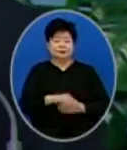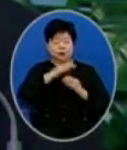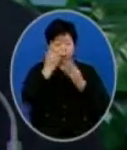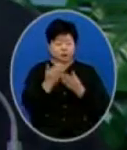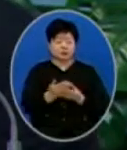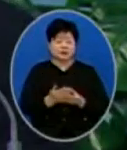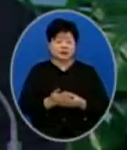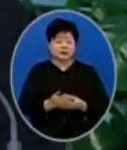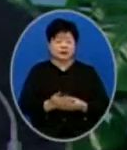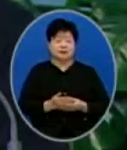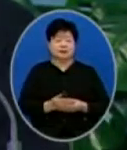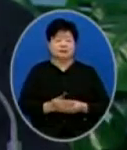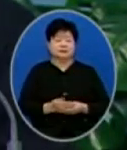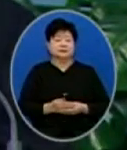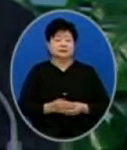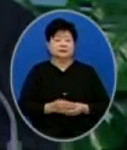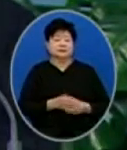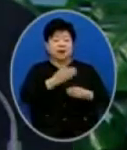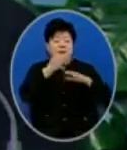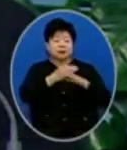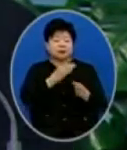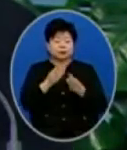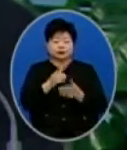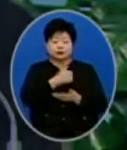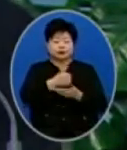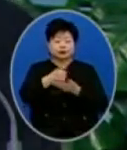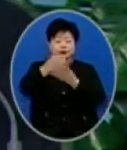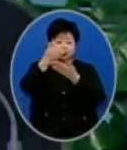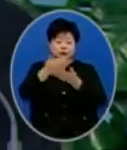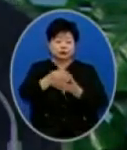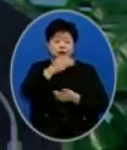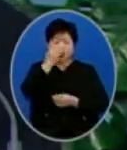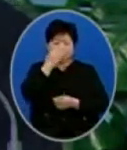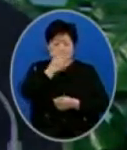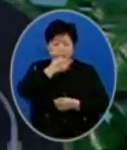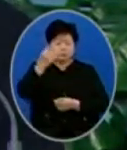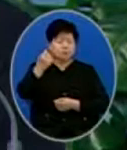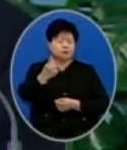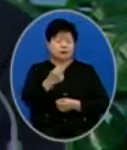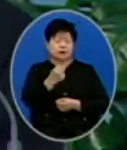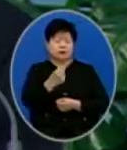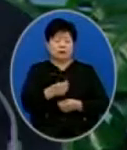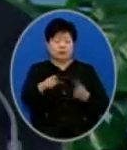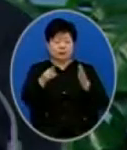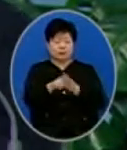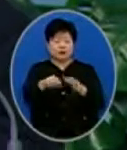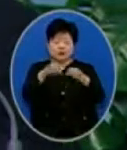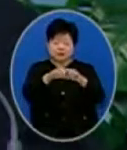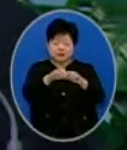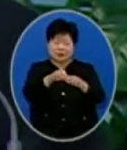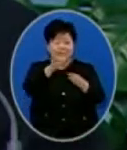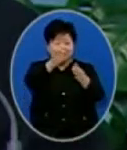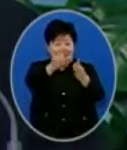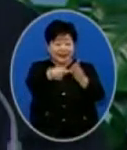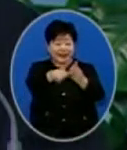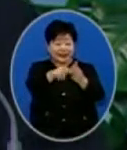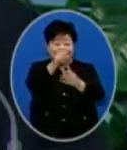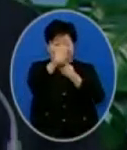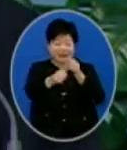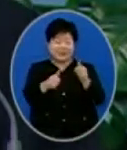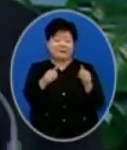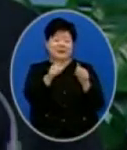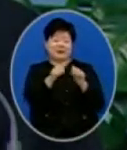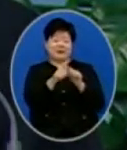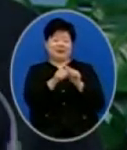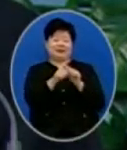절대 긍정 절대 감사로 무장하여 주님이신 거룩한 꿈을 붙잡고 믿음으로 전제해 나갈 때 하나님이